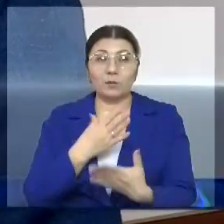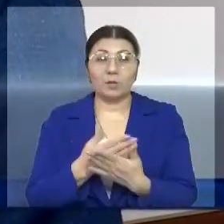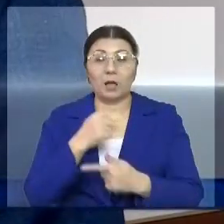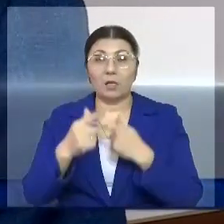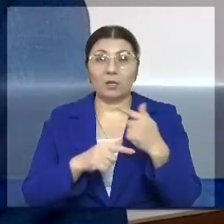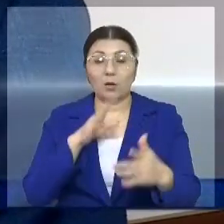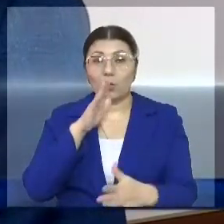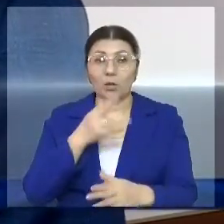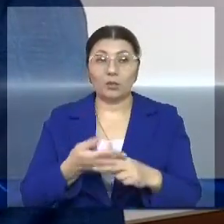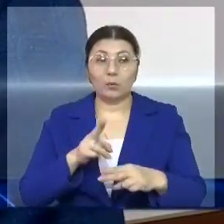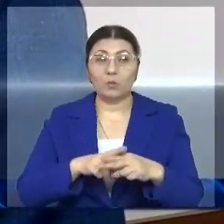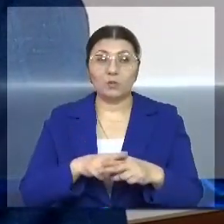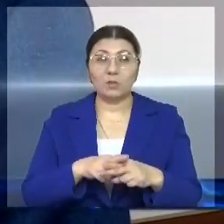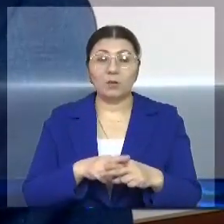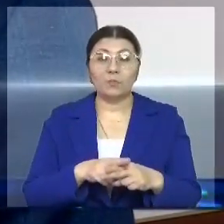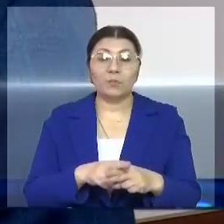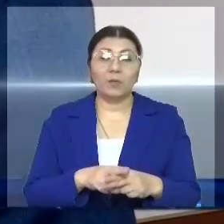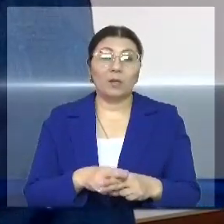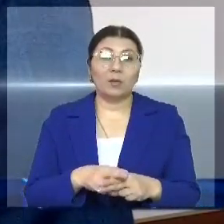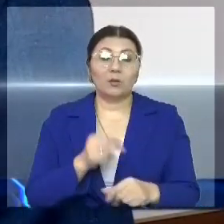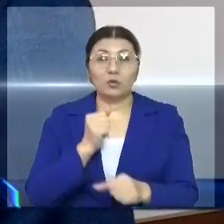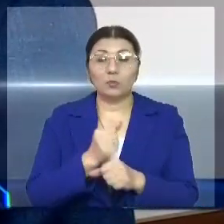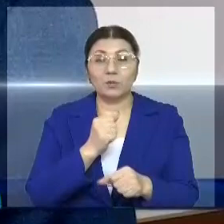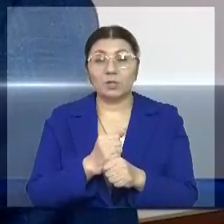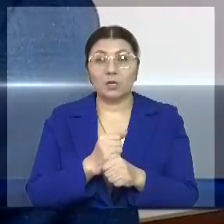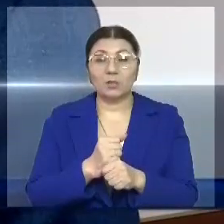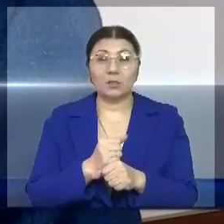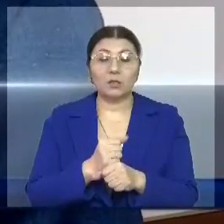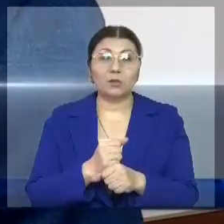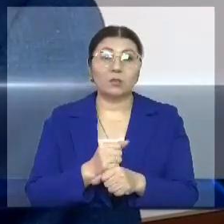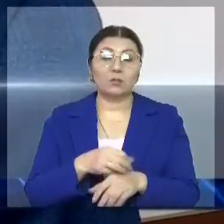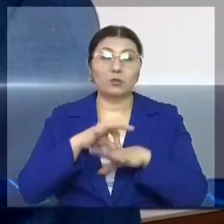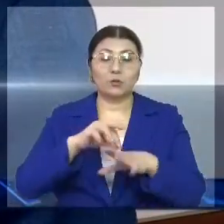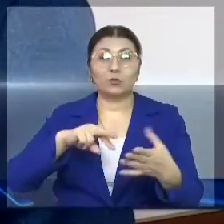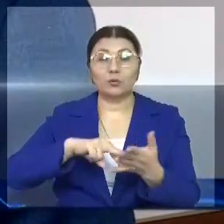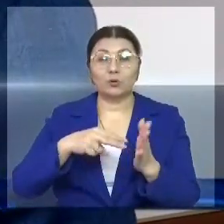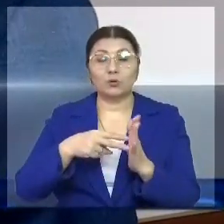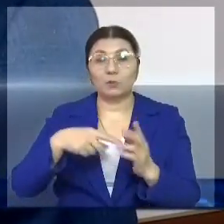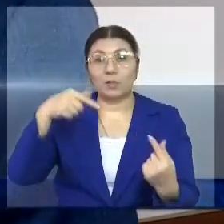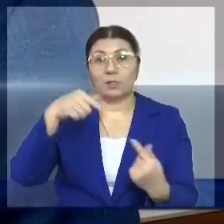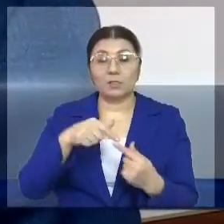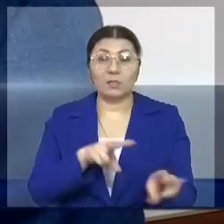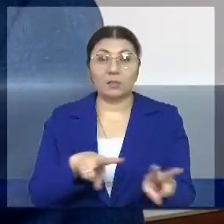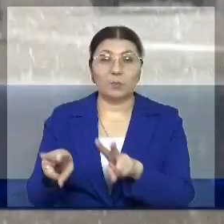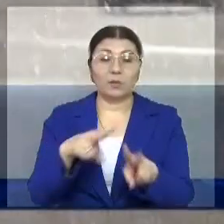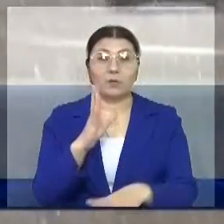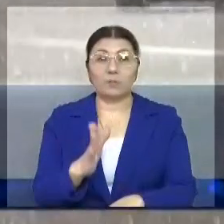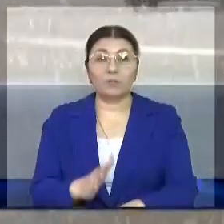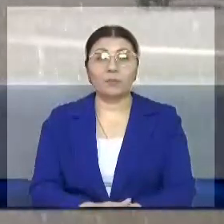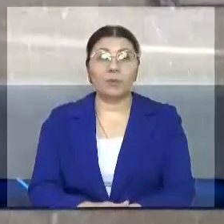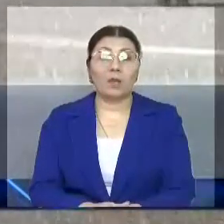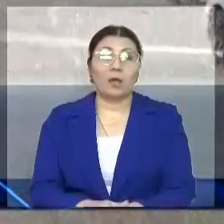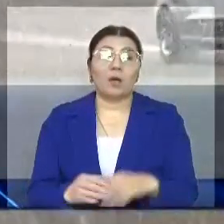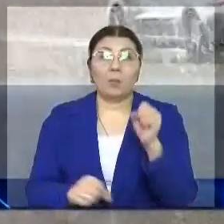аталған кезең-кезеңмен жою жоспары бойынша департамент қадағалап бақылау отыратын болады. Сөз